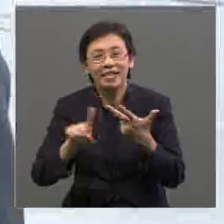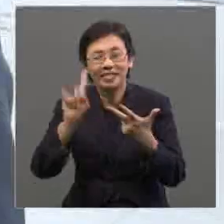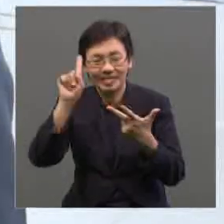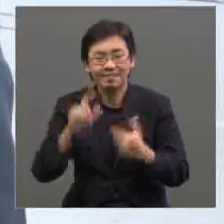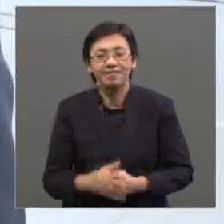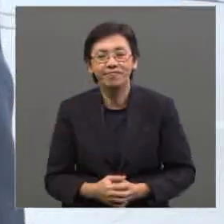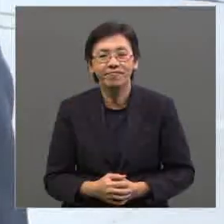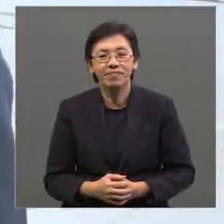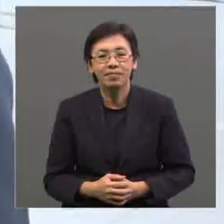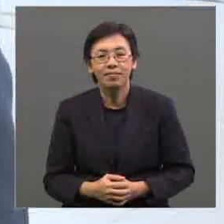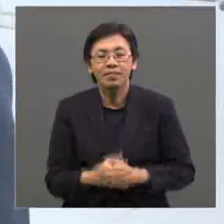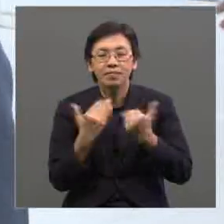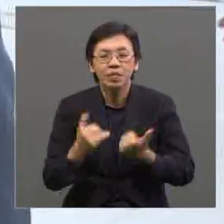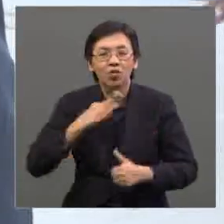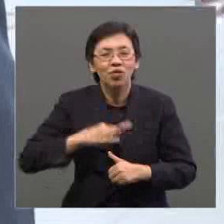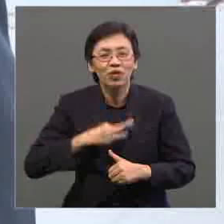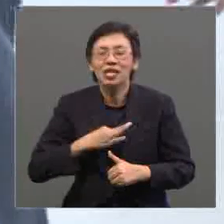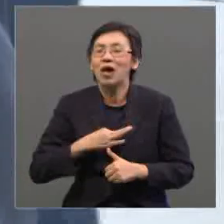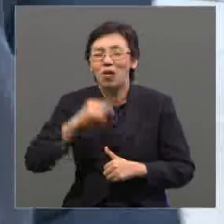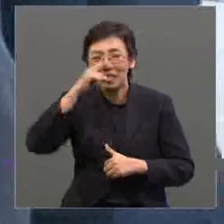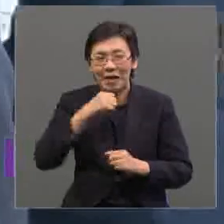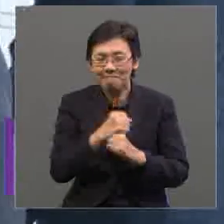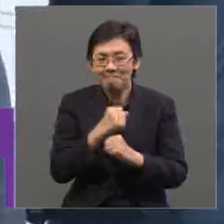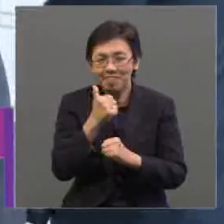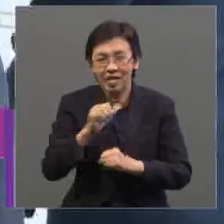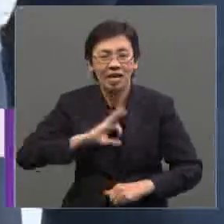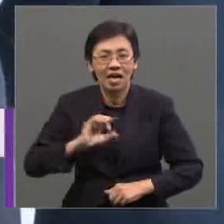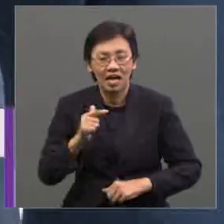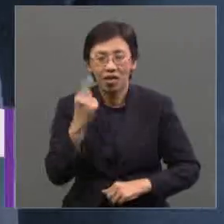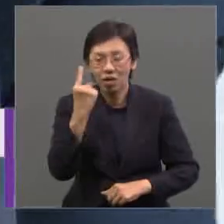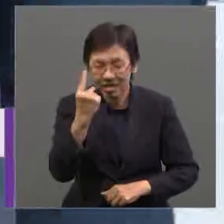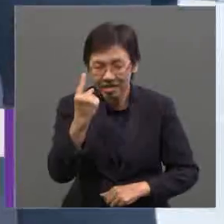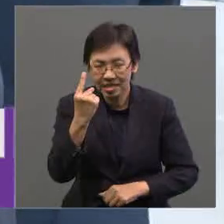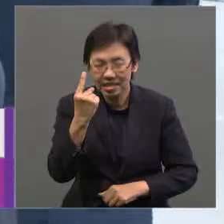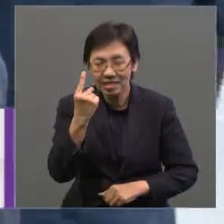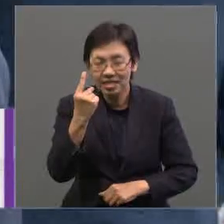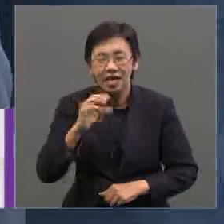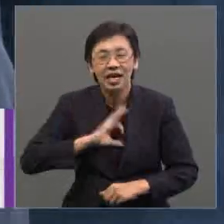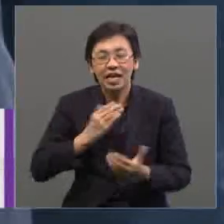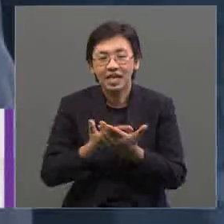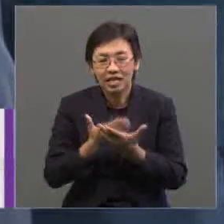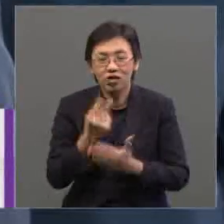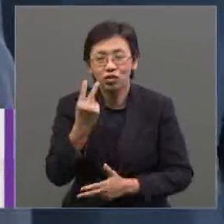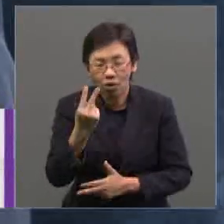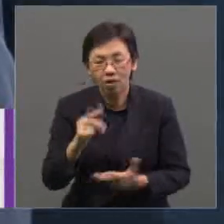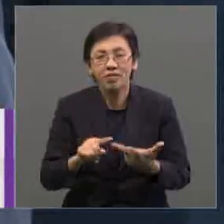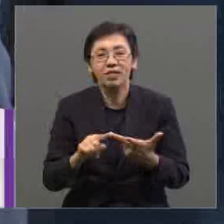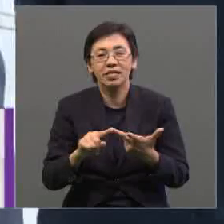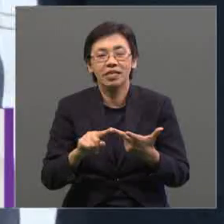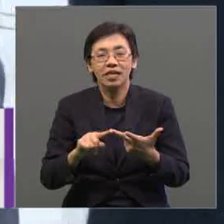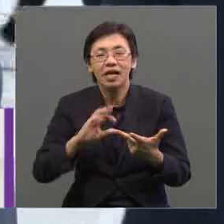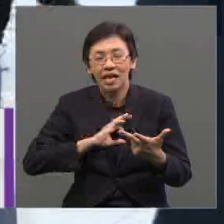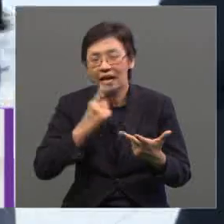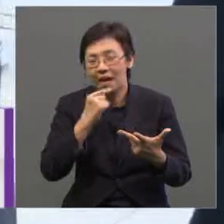ซึ่งในทีมของเราในครั้งนี้นับว่าประสบความสำเร็จนะคะได้เหรียญทอง1คนนะคะแล้วก็เหรียญเงิน2แล้วก็เหรียญทองแดง